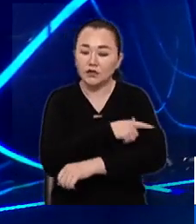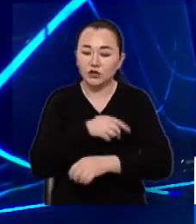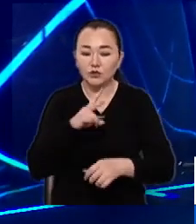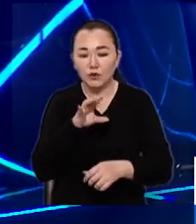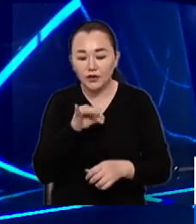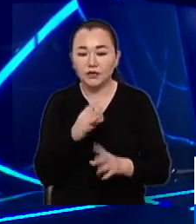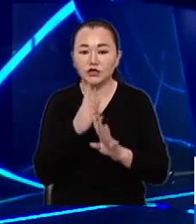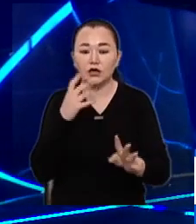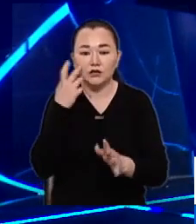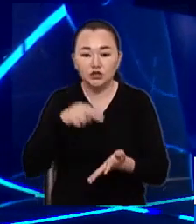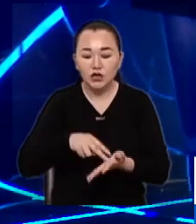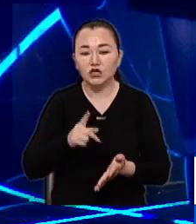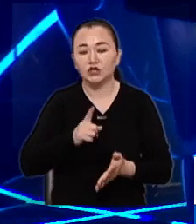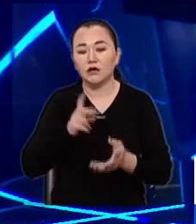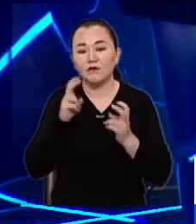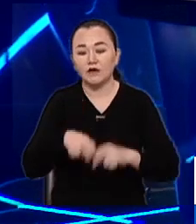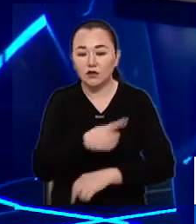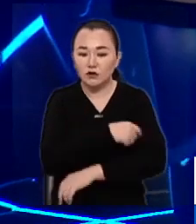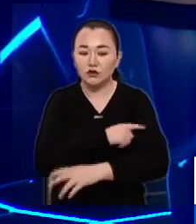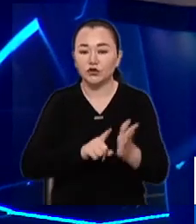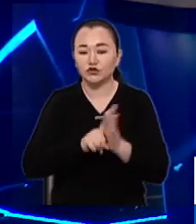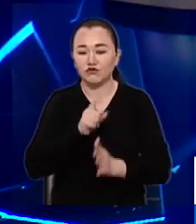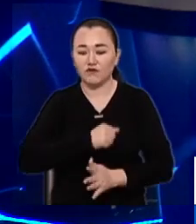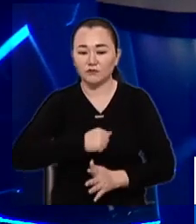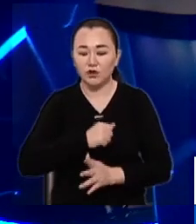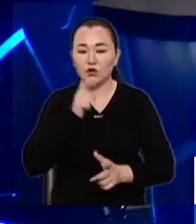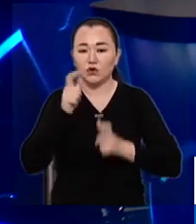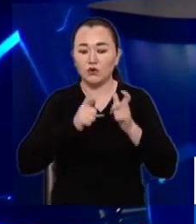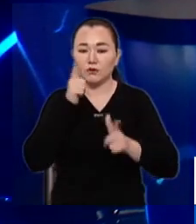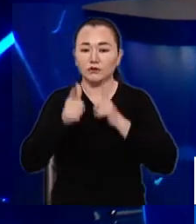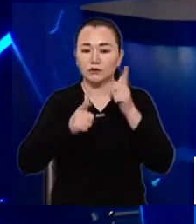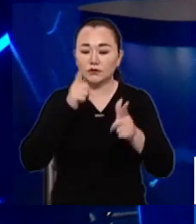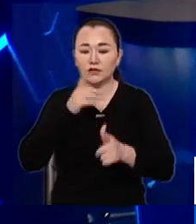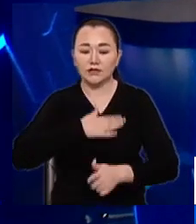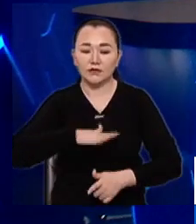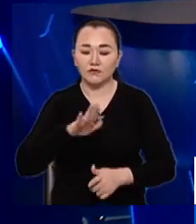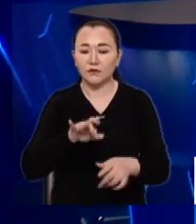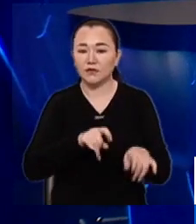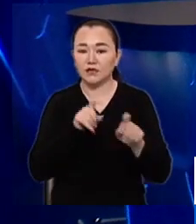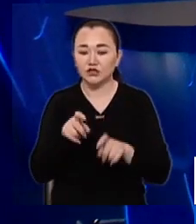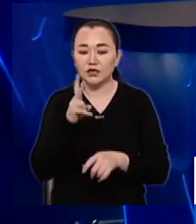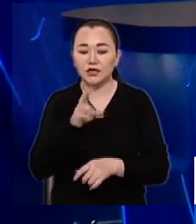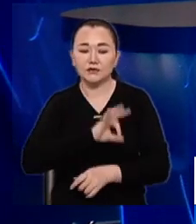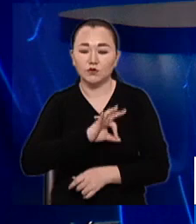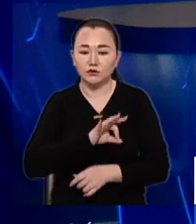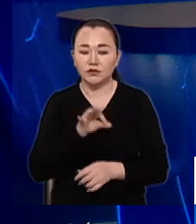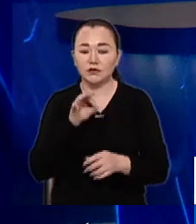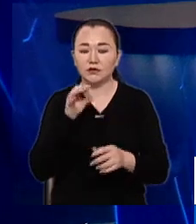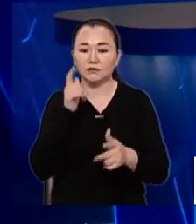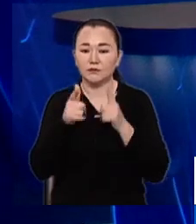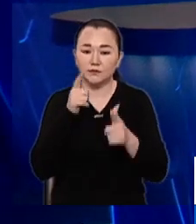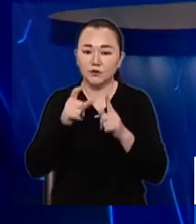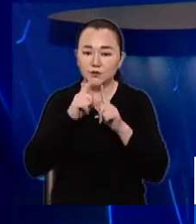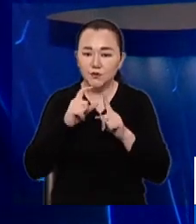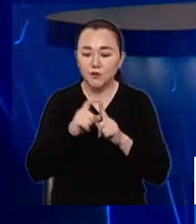она Стояла в очереди ожидая осмотра врача начала возмущаться громко высказывать недовольство и перешла к использованию бранных